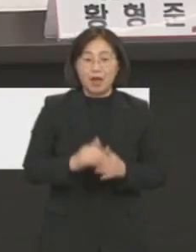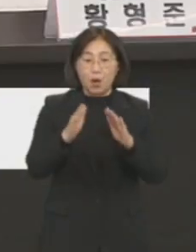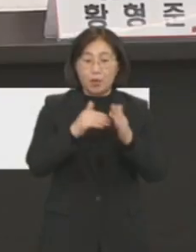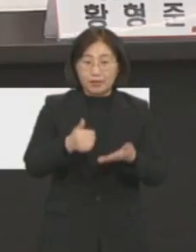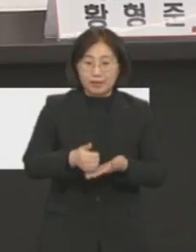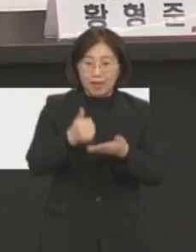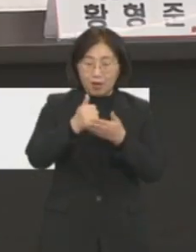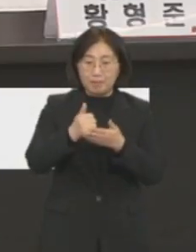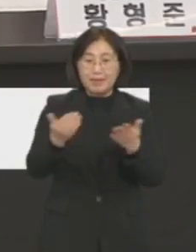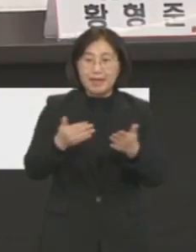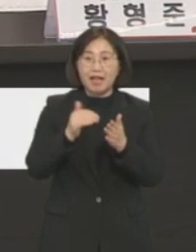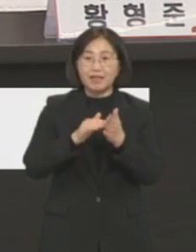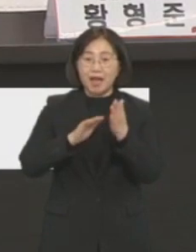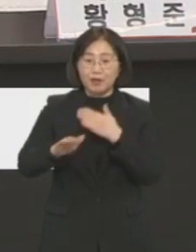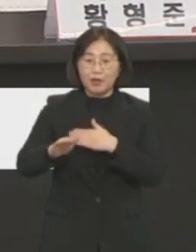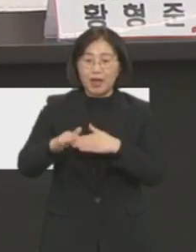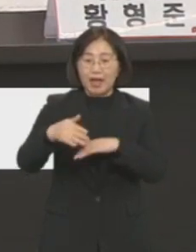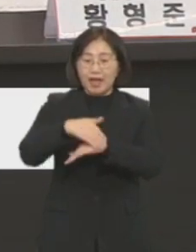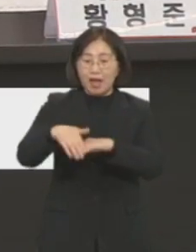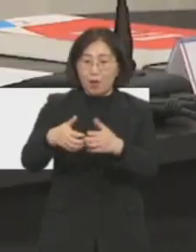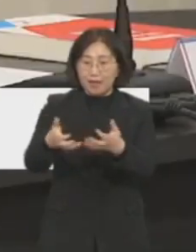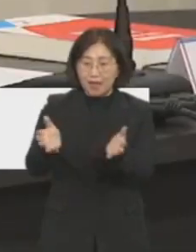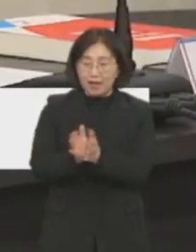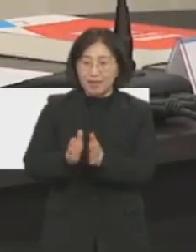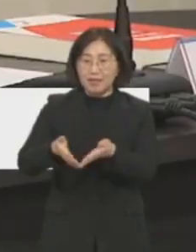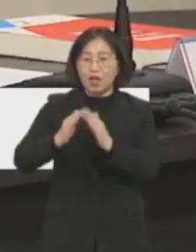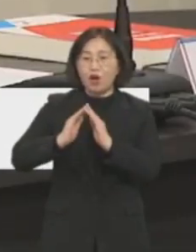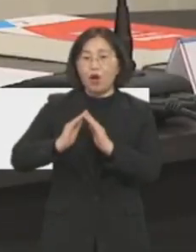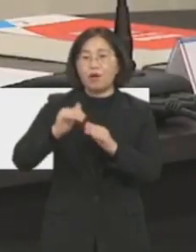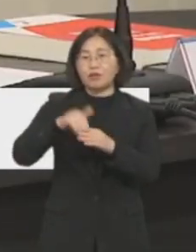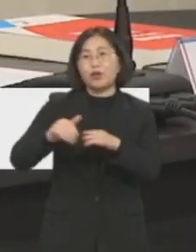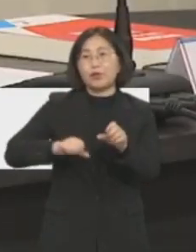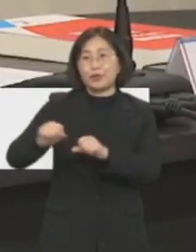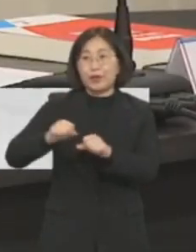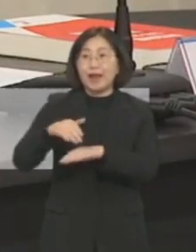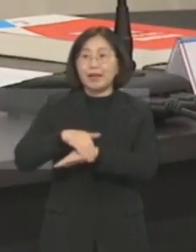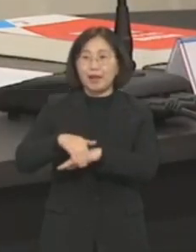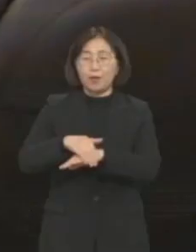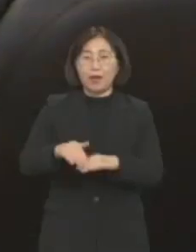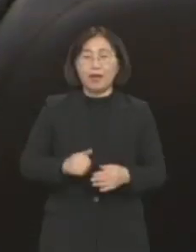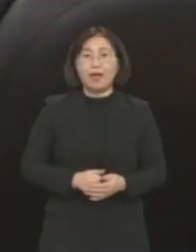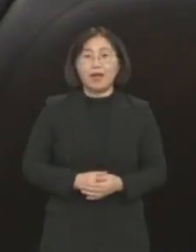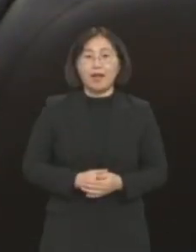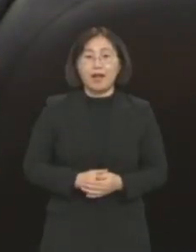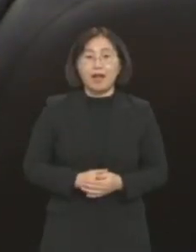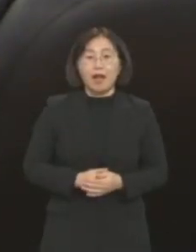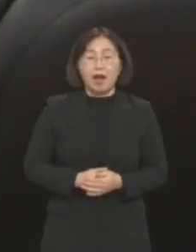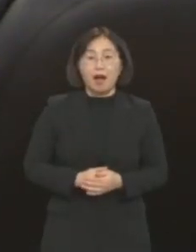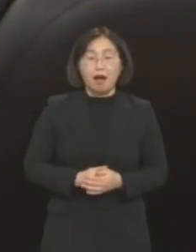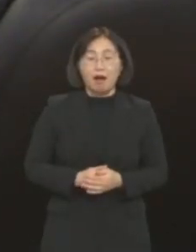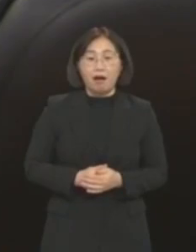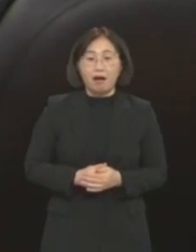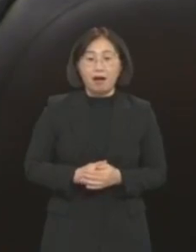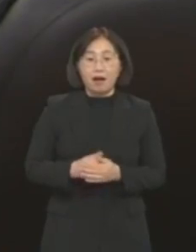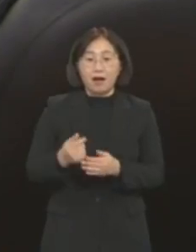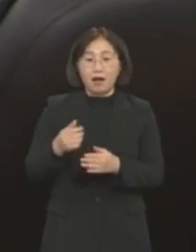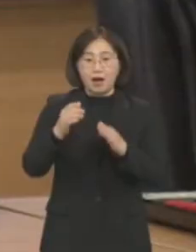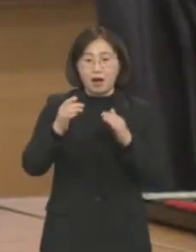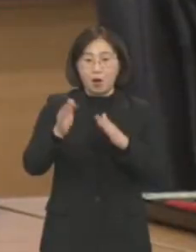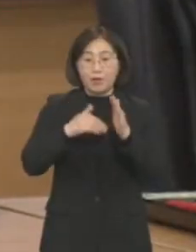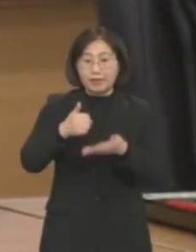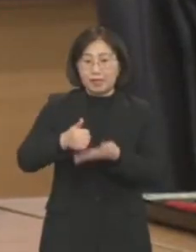진행한 뒤 총선기획단을 꾸려 본격적인 선거전에 나선다는 계획입니다. 최근 공천 신청자 접수를